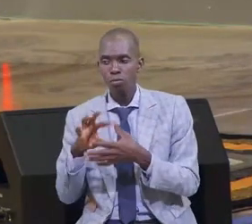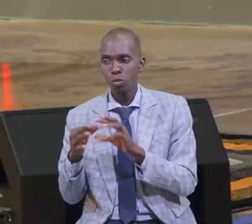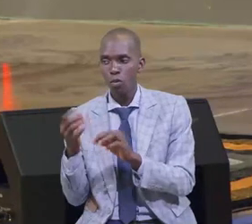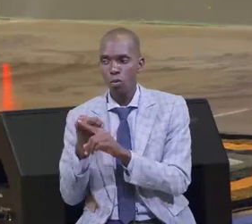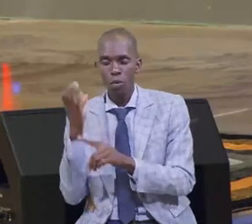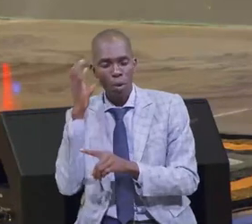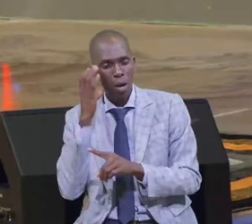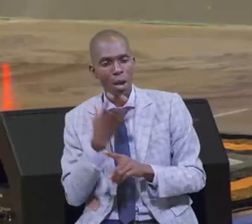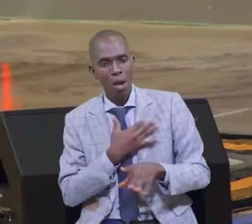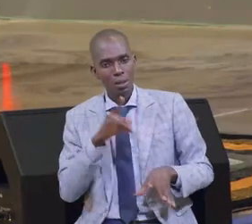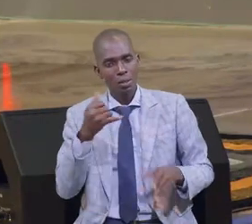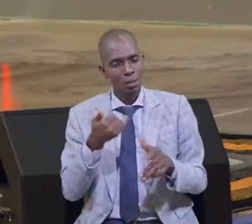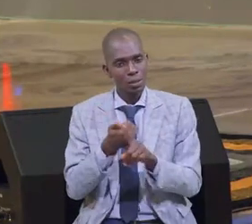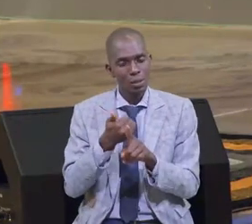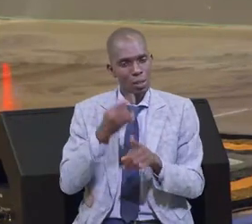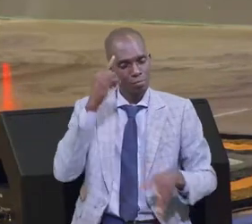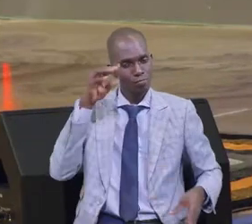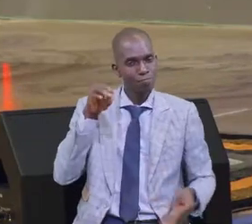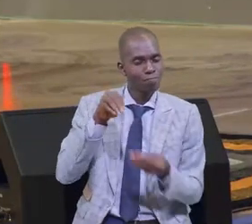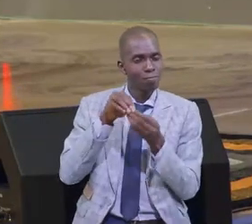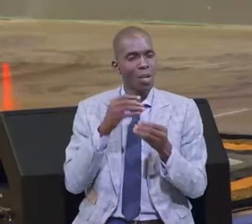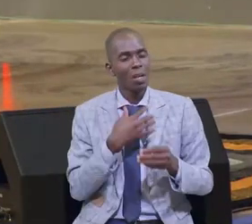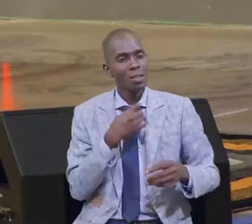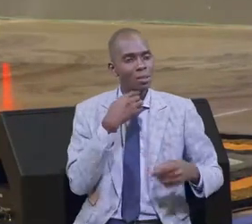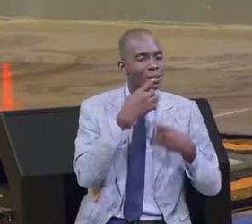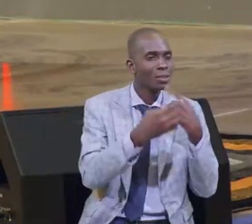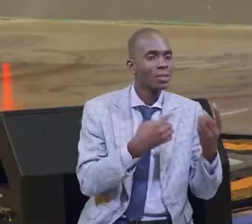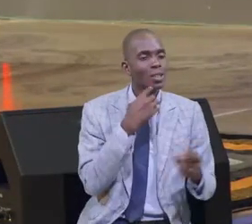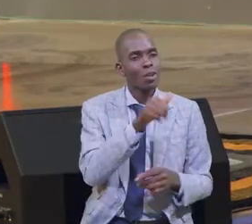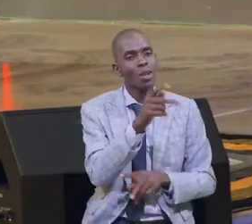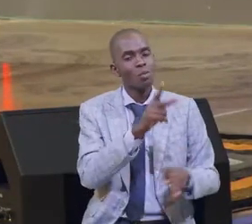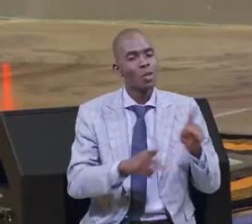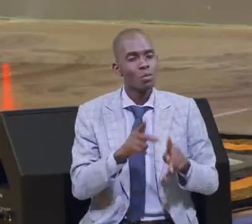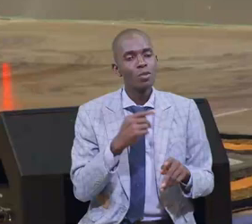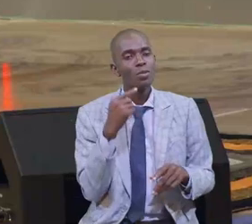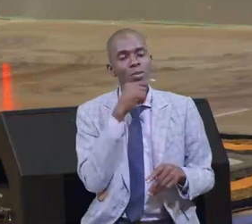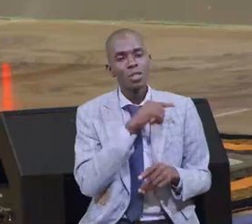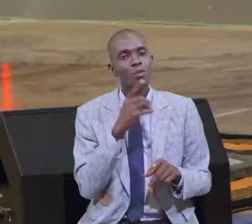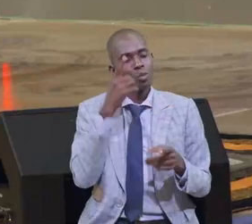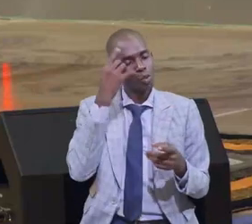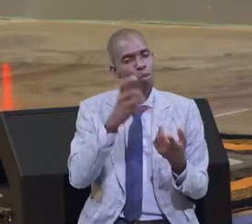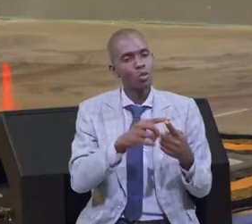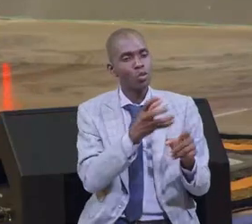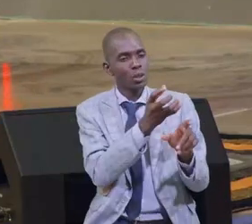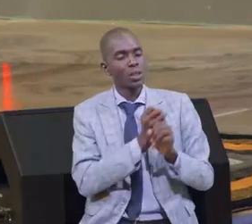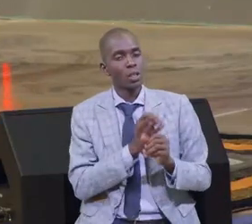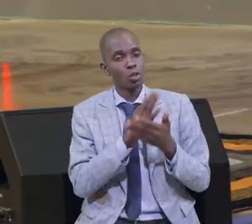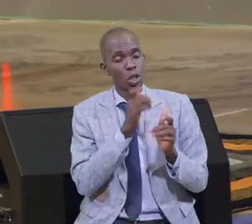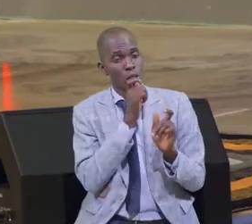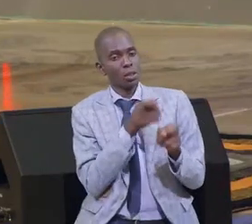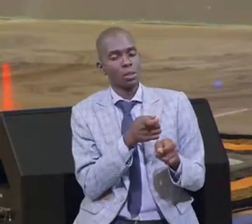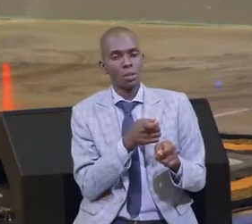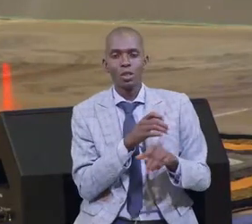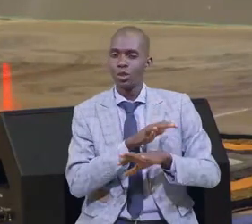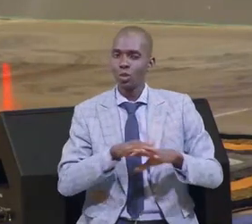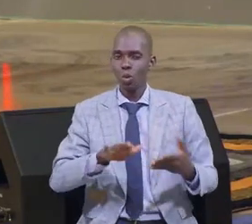Vous pouvez ici, vous allez là-bas, vous cherchez bien faire, hein, vous cherchez des mots des gens. Ne